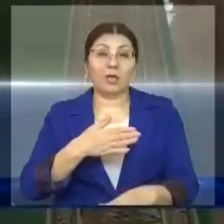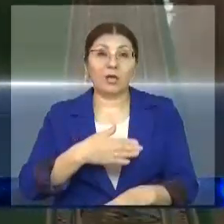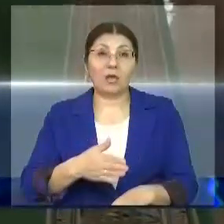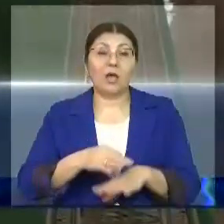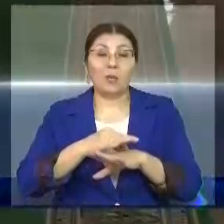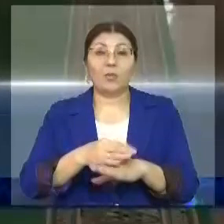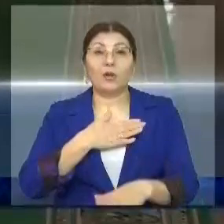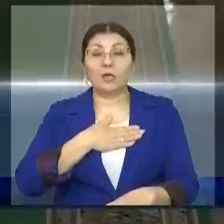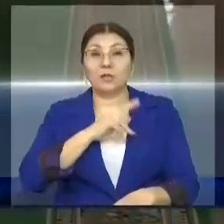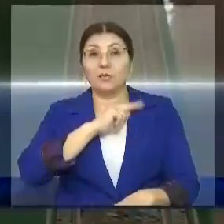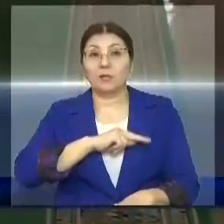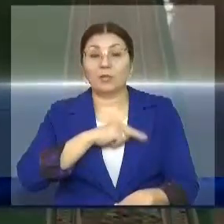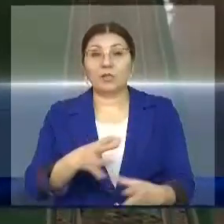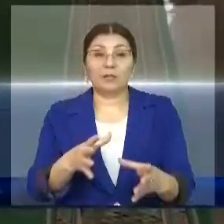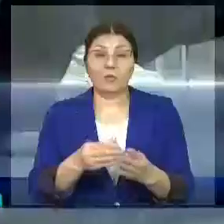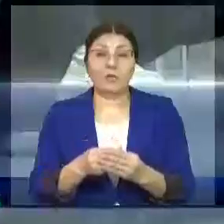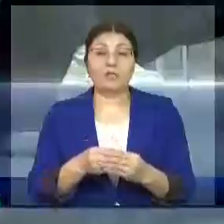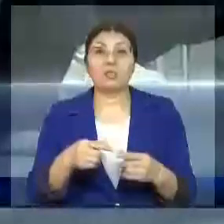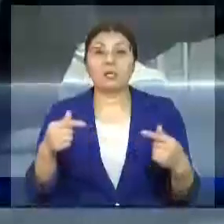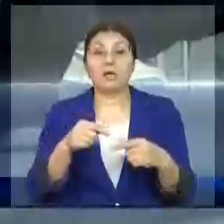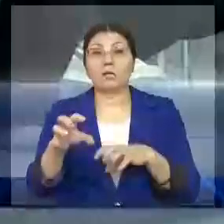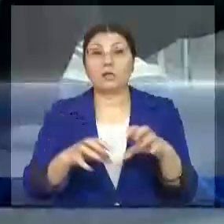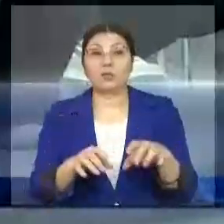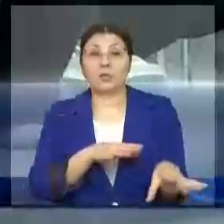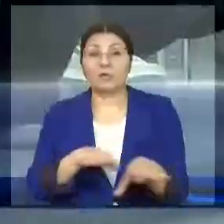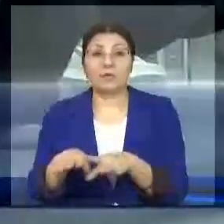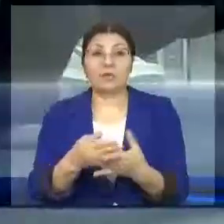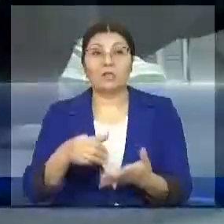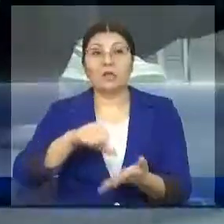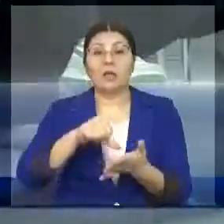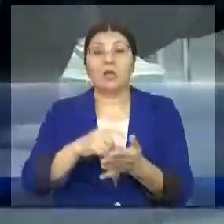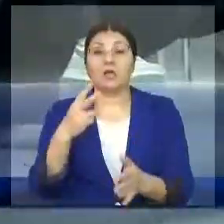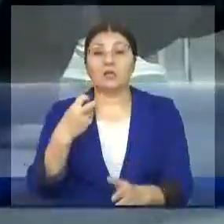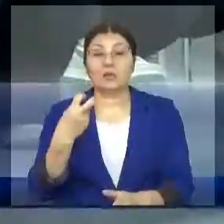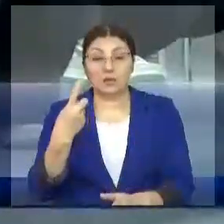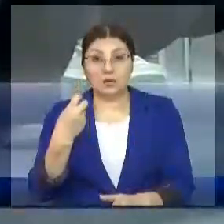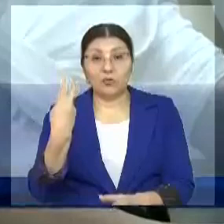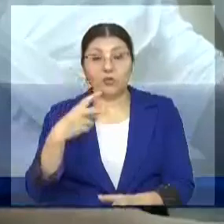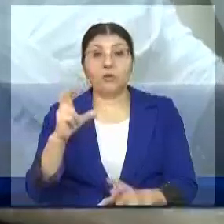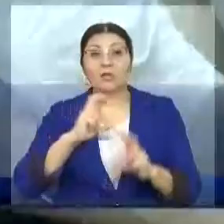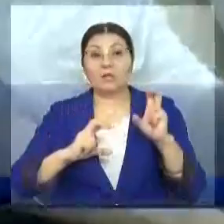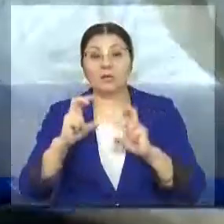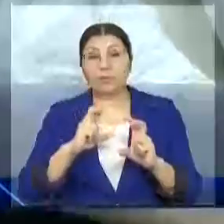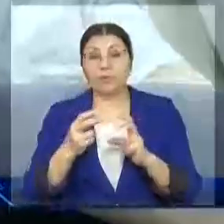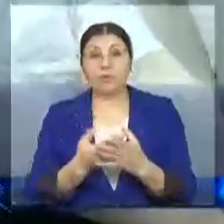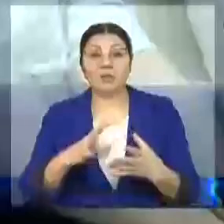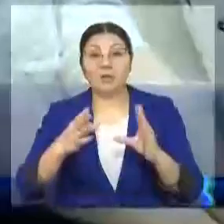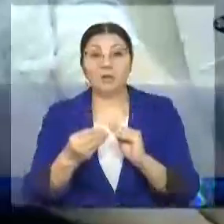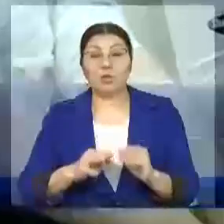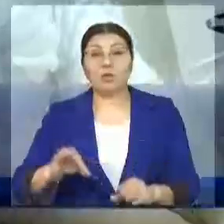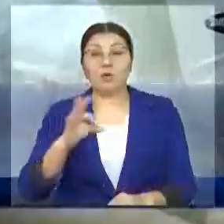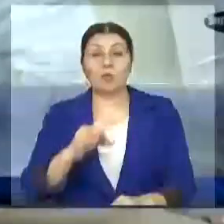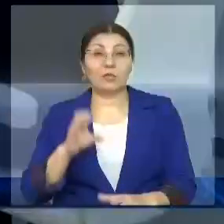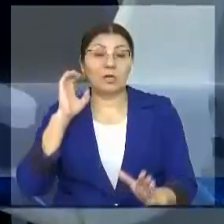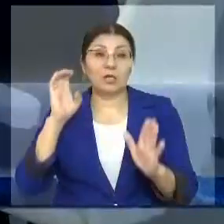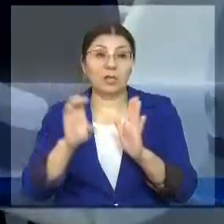с антикоррупционной службой и волонтерами. Всего в акции приняли участие 120 студентов и 40 преподавателей. В общей сложности по области